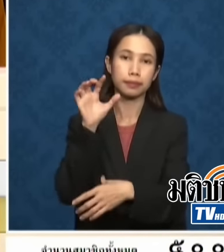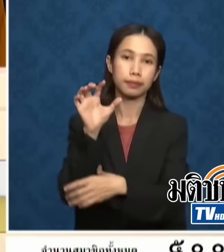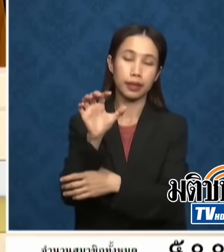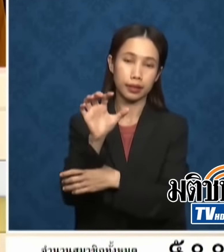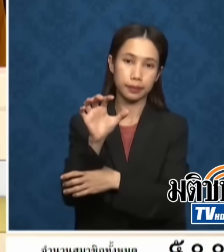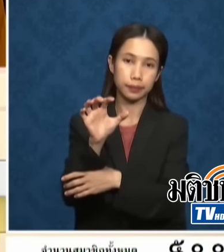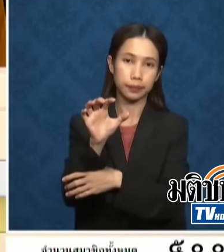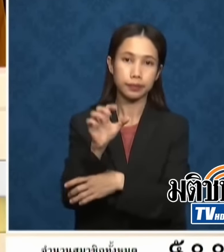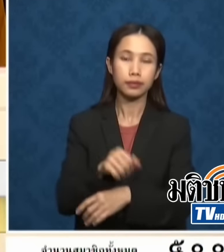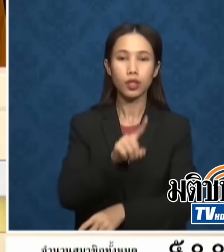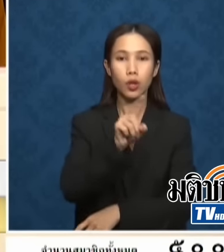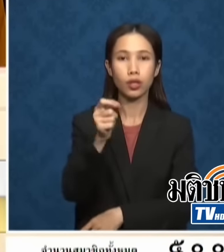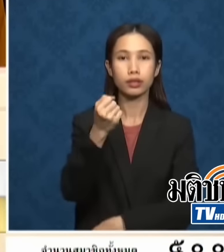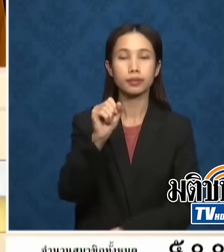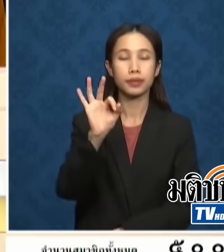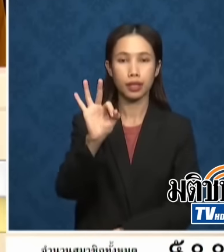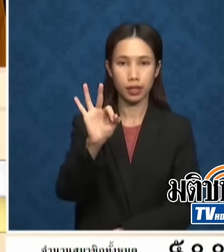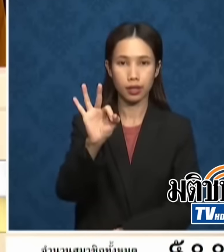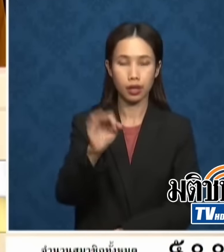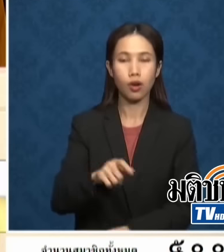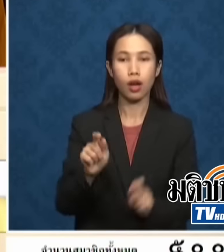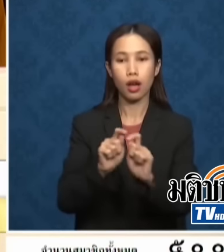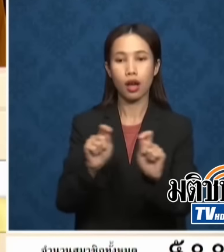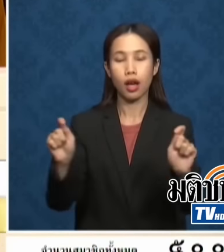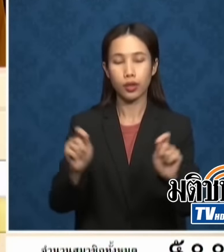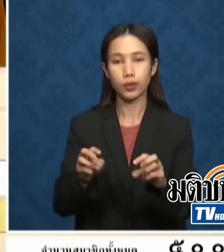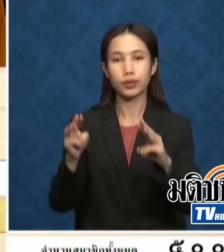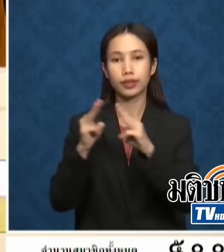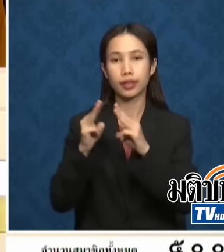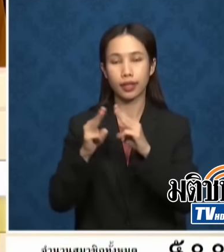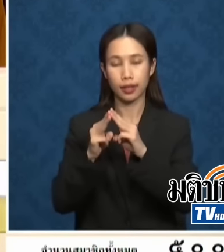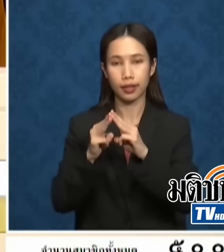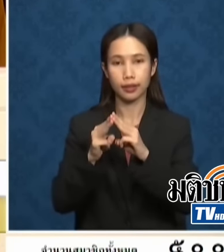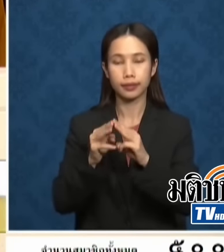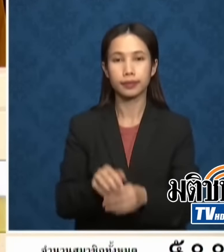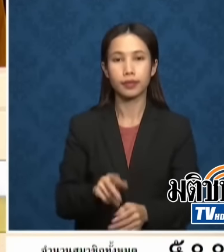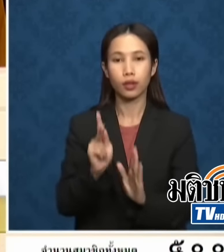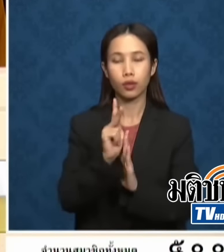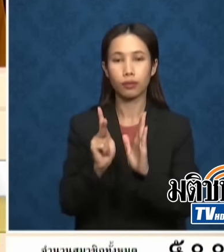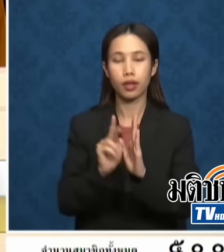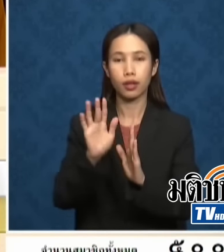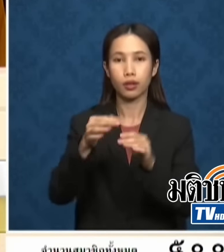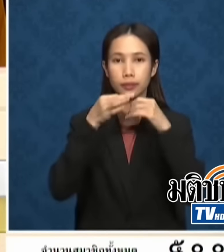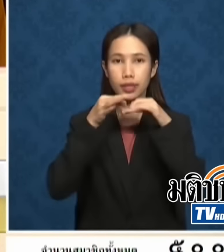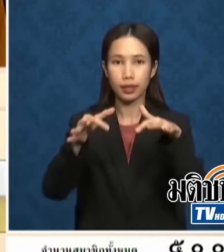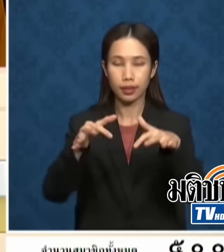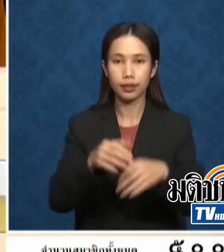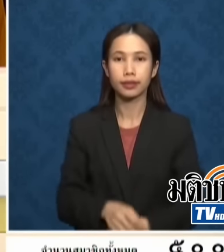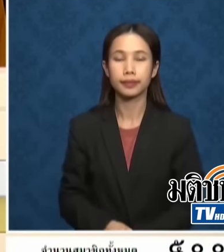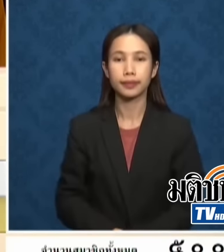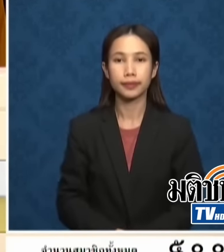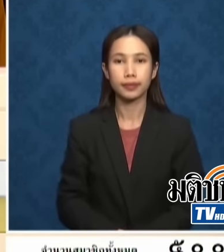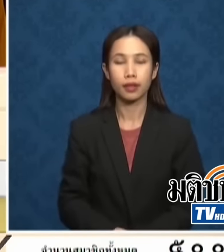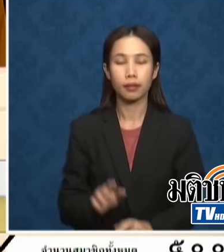ทที่119แห่งอนุสัญญาสหประชาชาติว่าด้วยกฎหมายทางทะเลซึ่